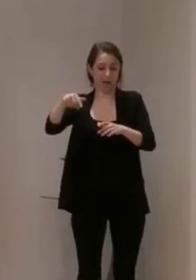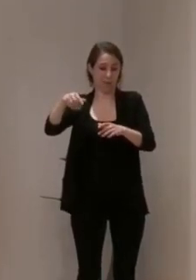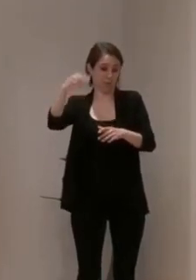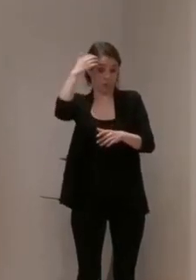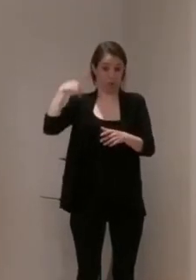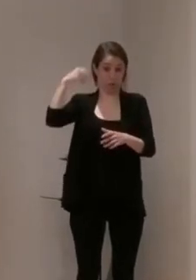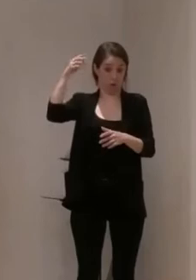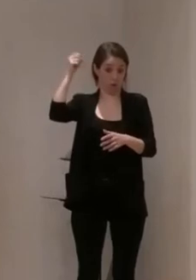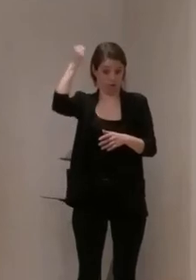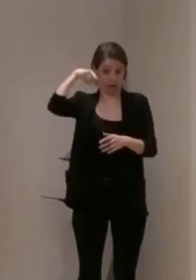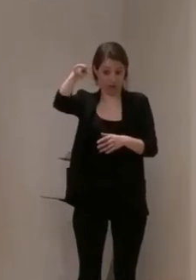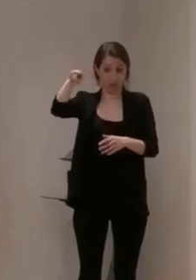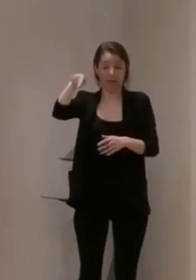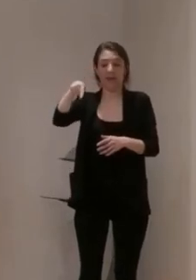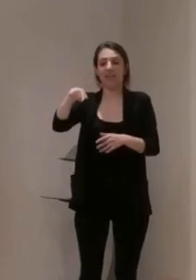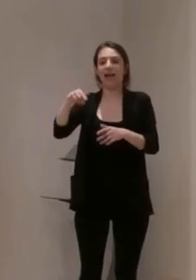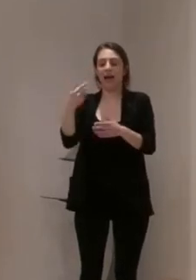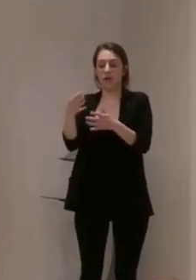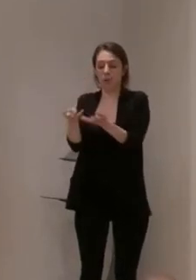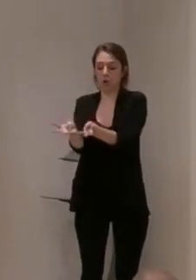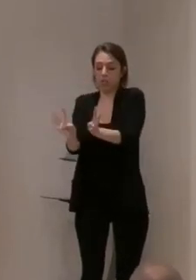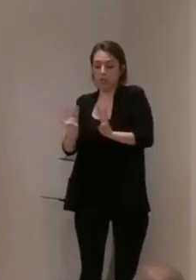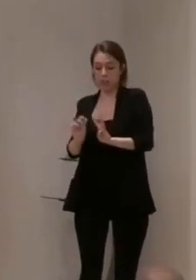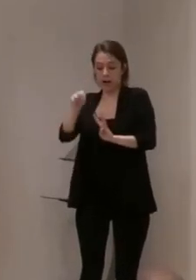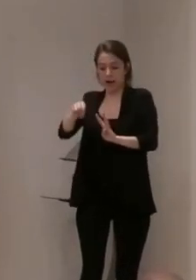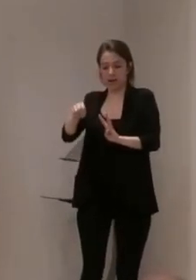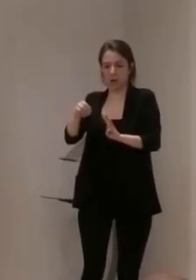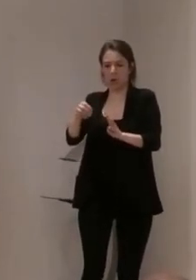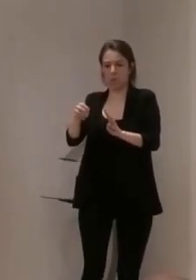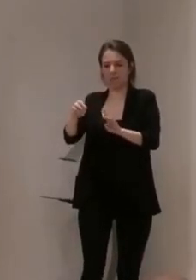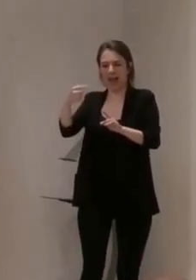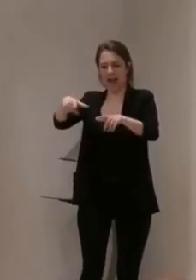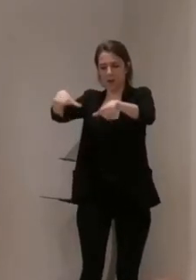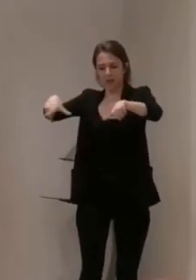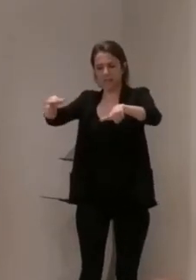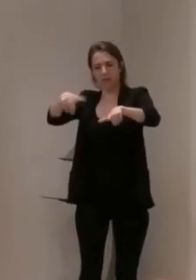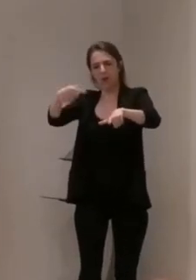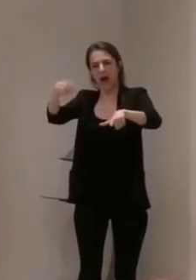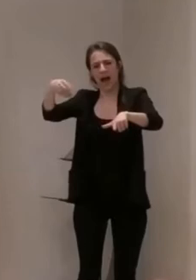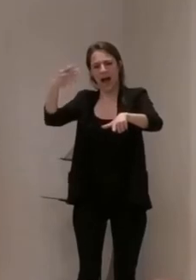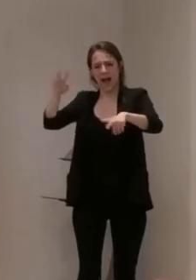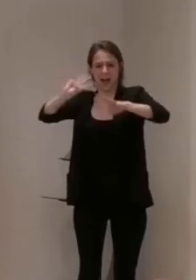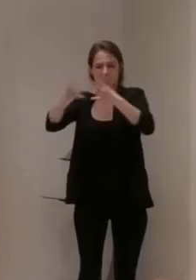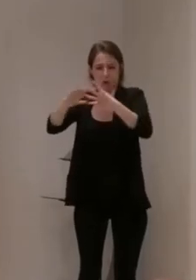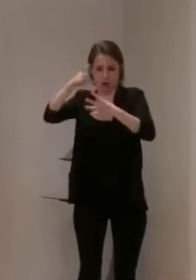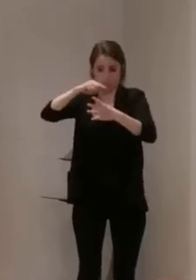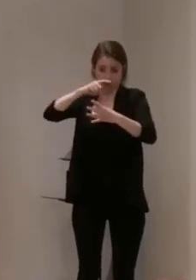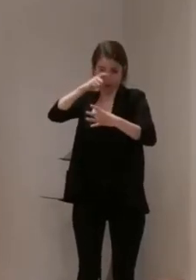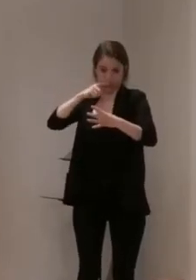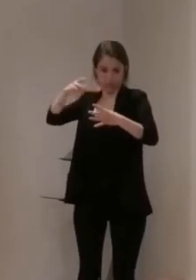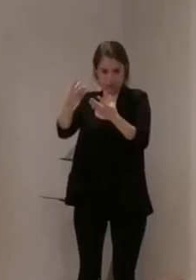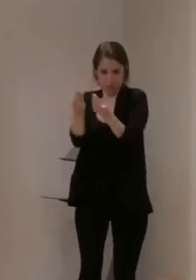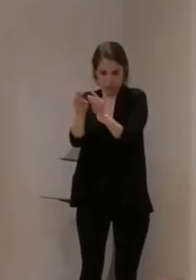la manera nazi, el que més s'assembla. Hi ha camps de presoners, hi ha moltes coses molt terribles, però aquest és el més. No queda